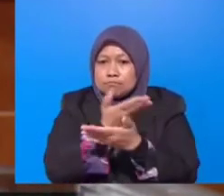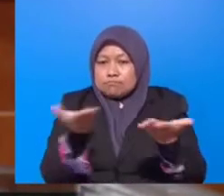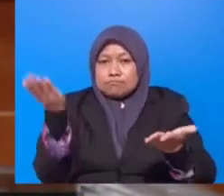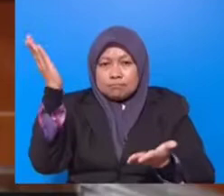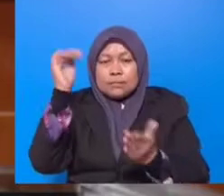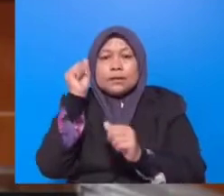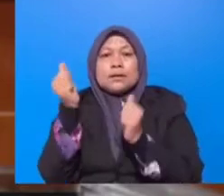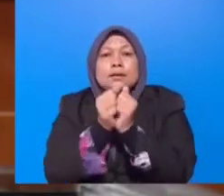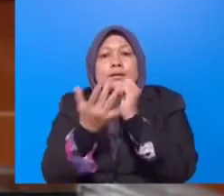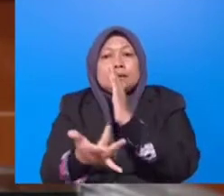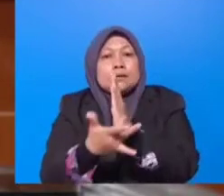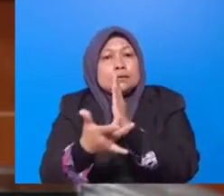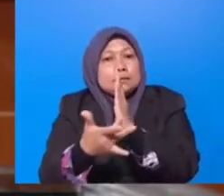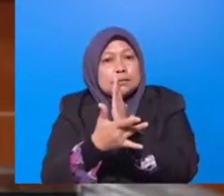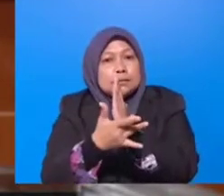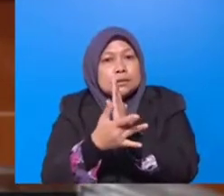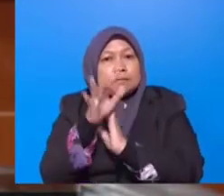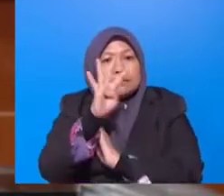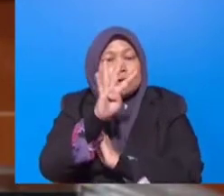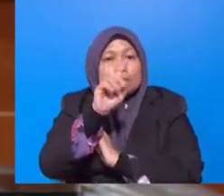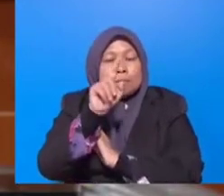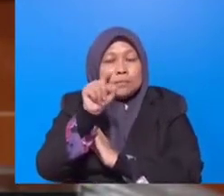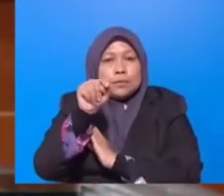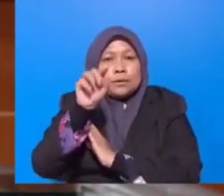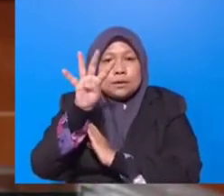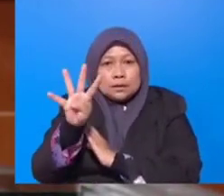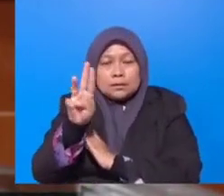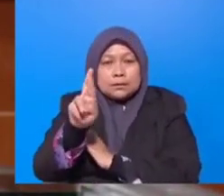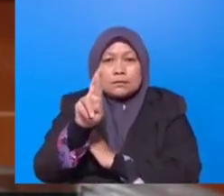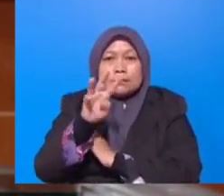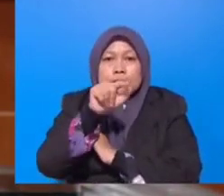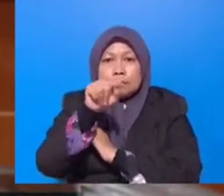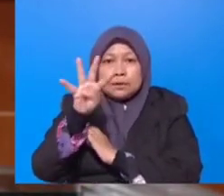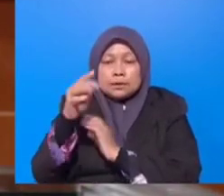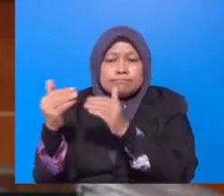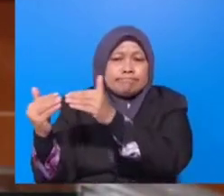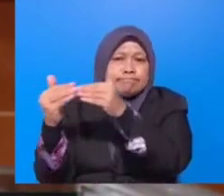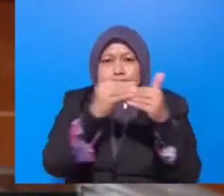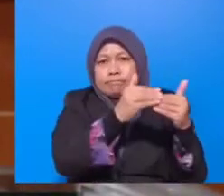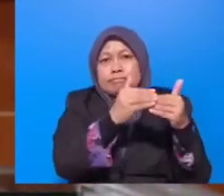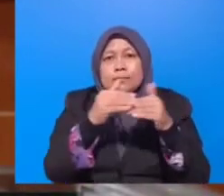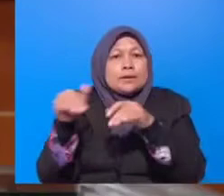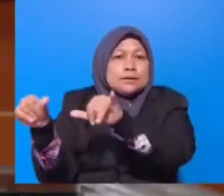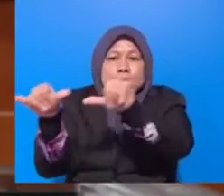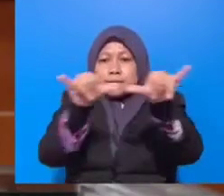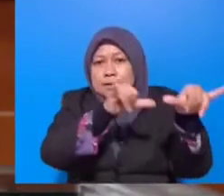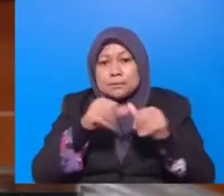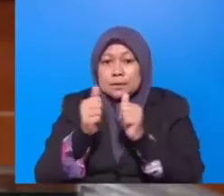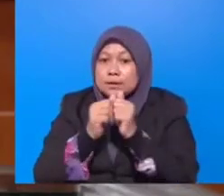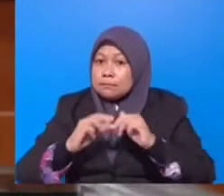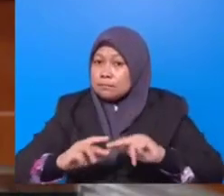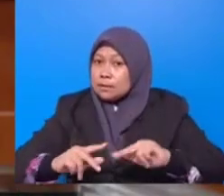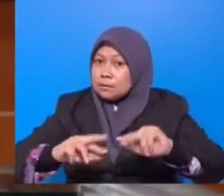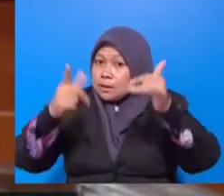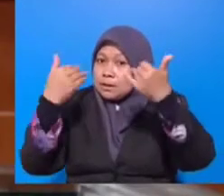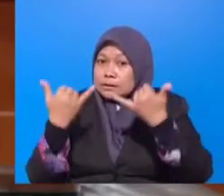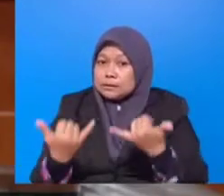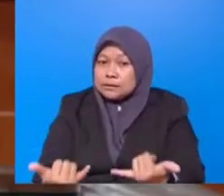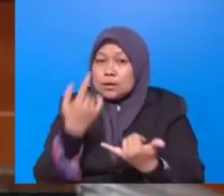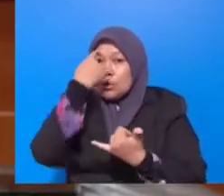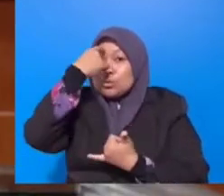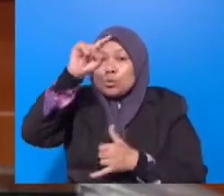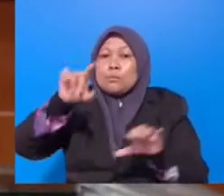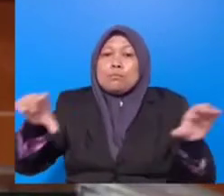dengan teknologi pohon art seiring seiring dengan perkembangan terkini